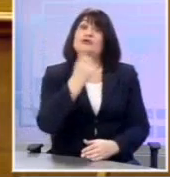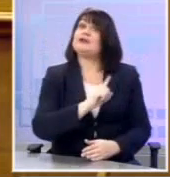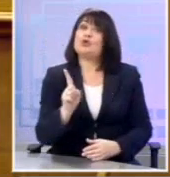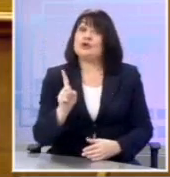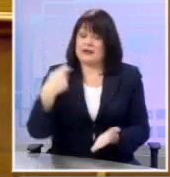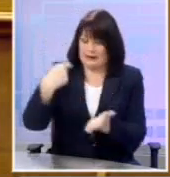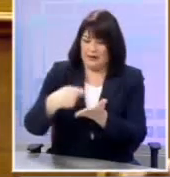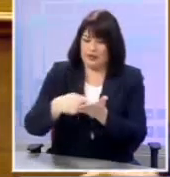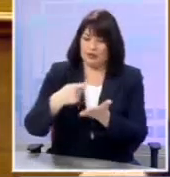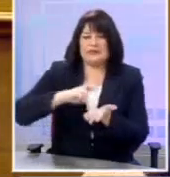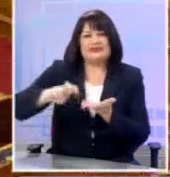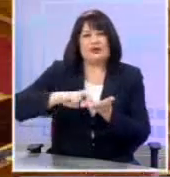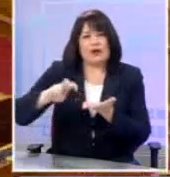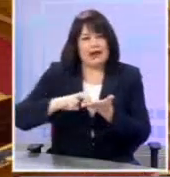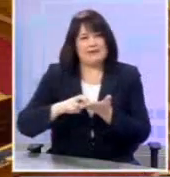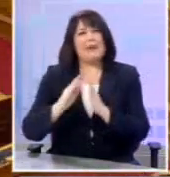20%. Και βεβαίως